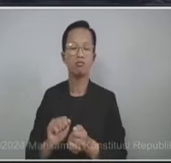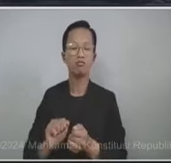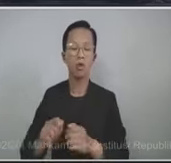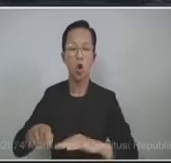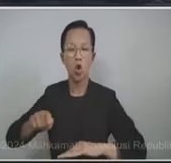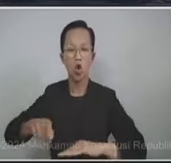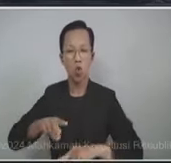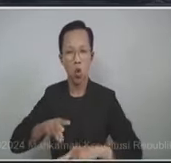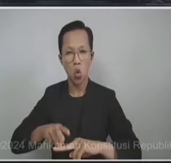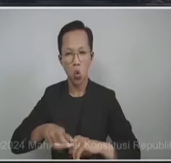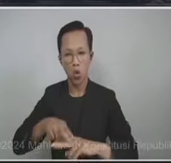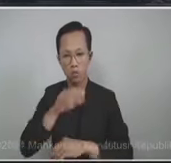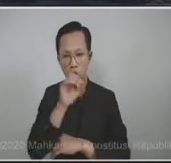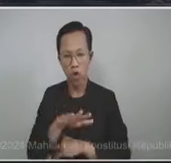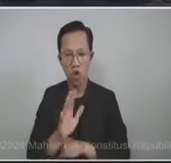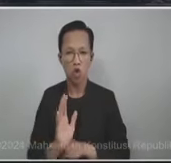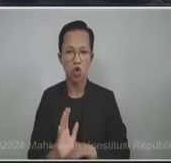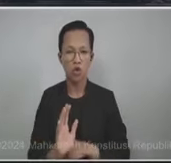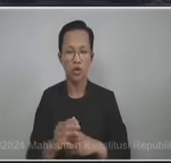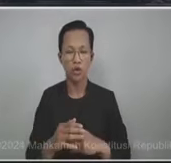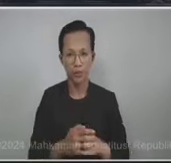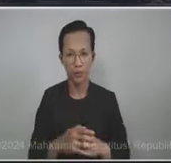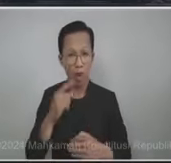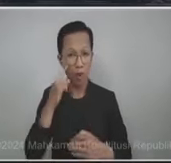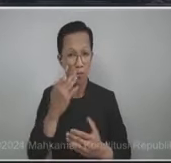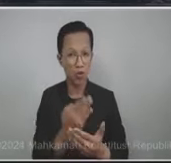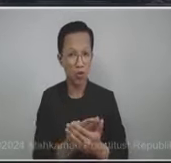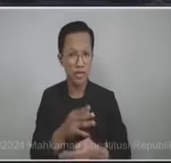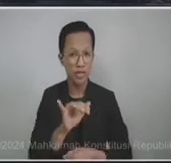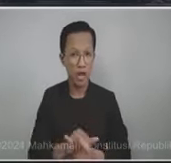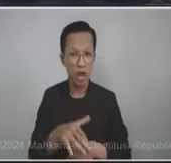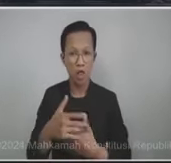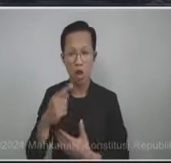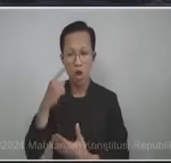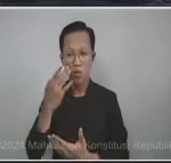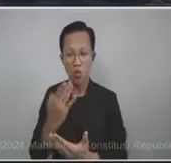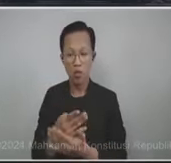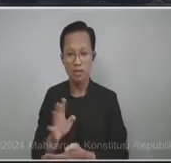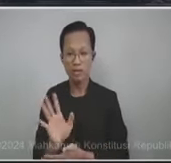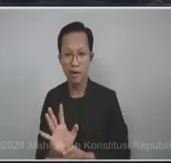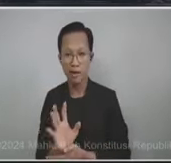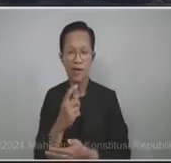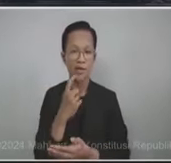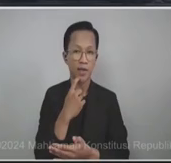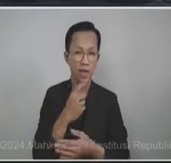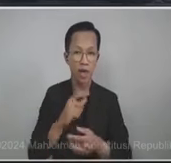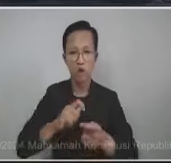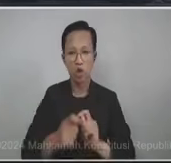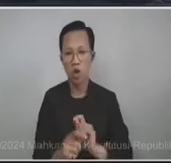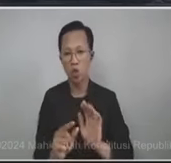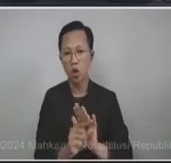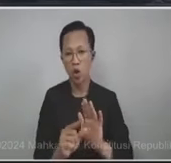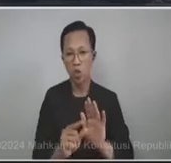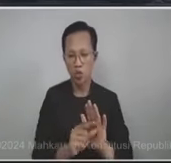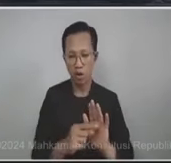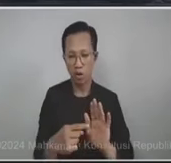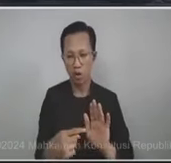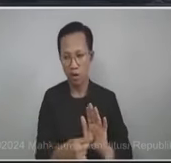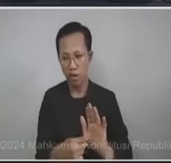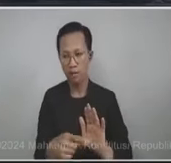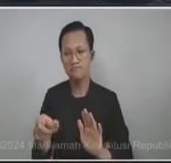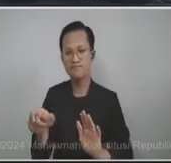terlepas dari terbukti atau atau tidak terbuktinya inkonsionalitas norma yang dimohonkan pengujian menurut mahkamah pemohon memiliki dugan